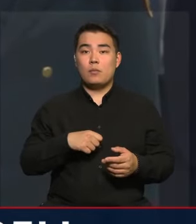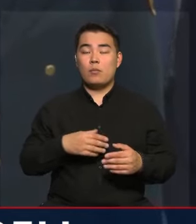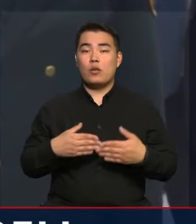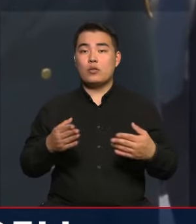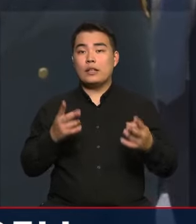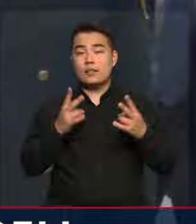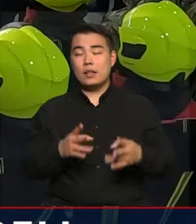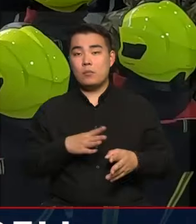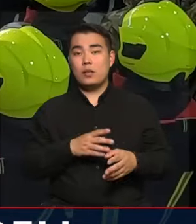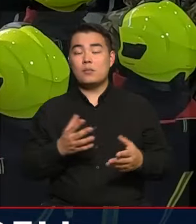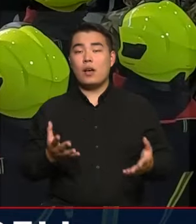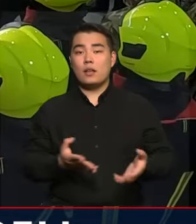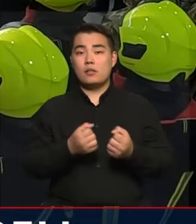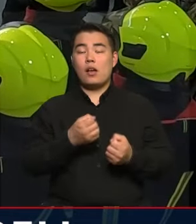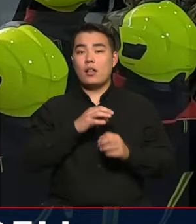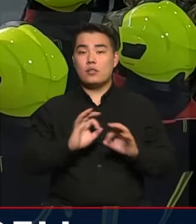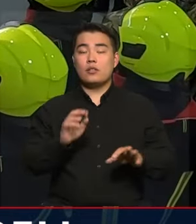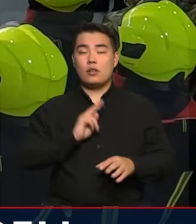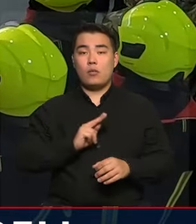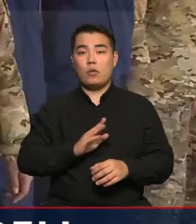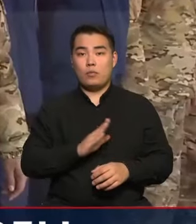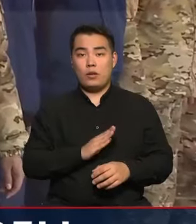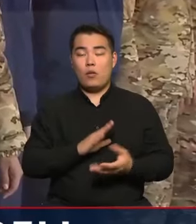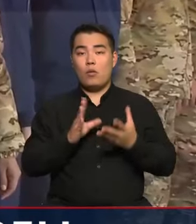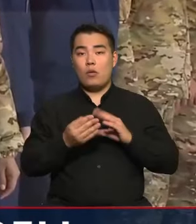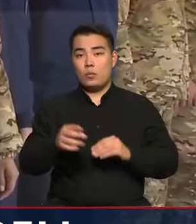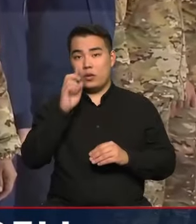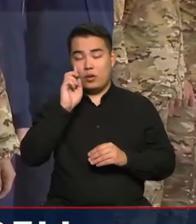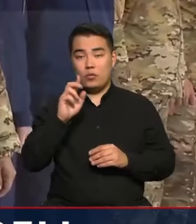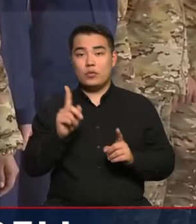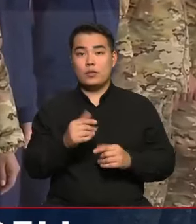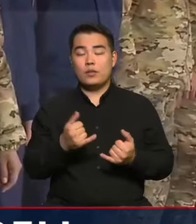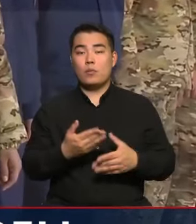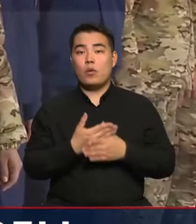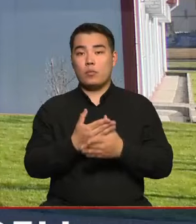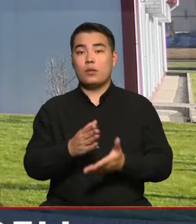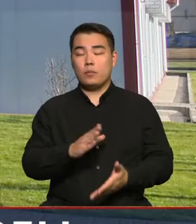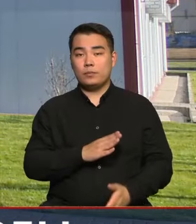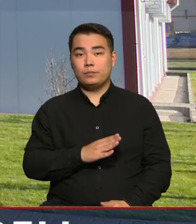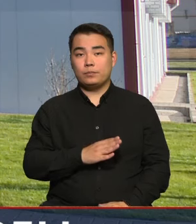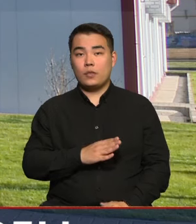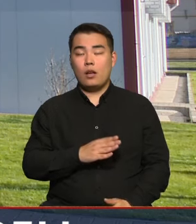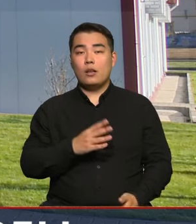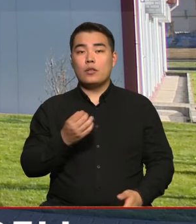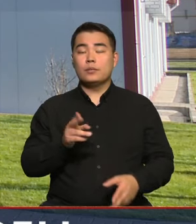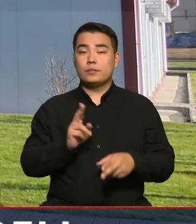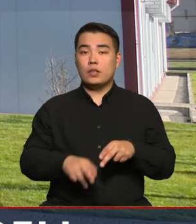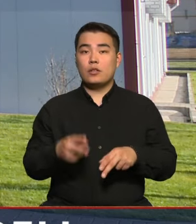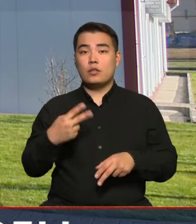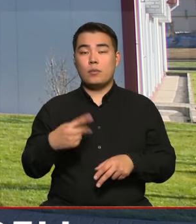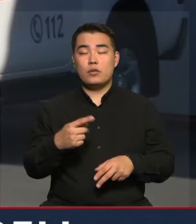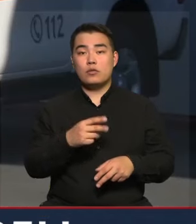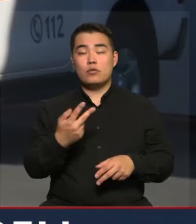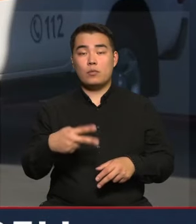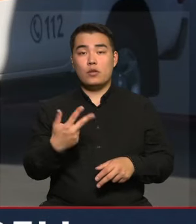апат, құтқарушылар жақсы жұмыс істеді. Жалпы мемлекет тарапынан жәрдем болады әрқашанда. Бұдан кейін нөмір 23-ші жаңа